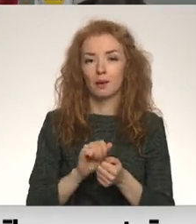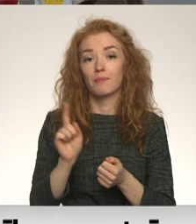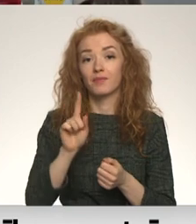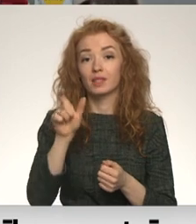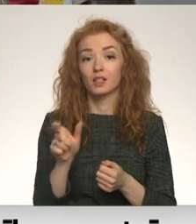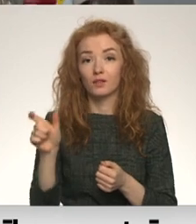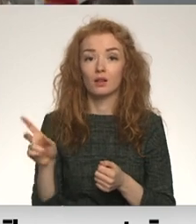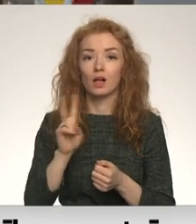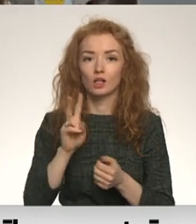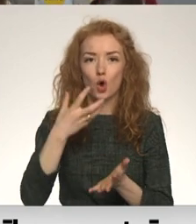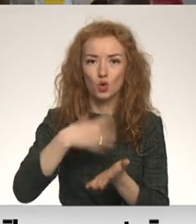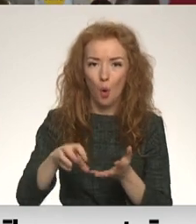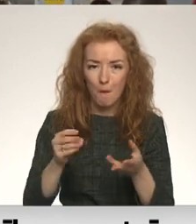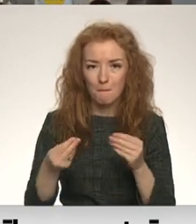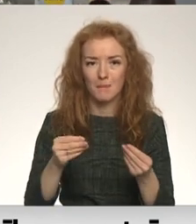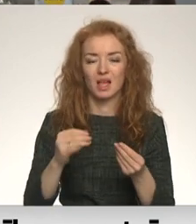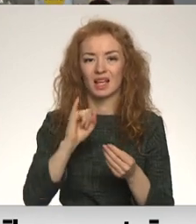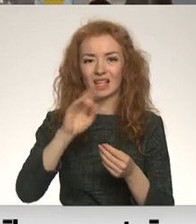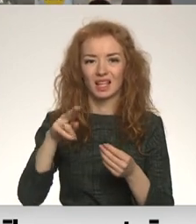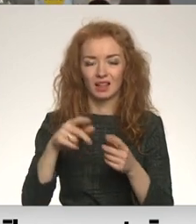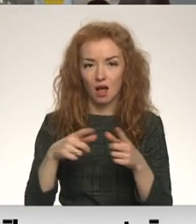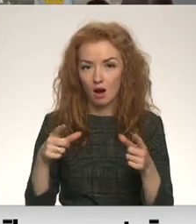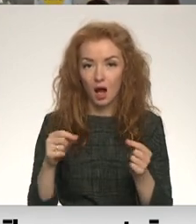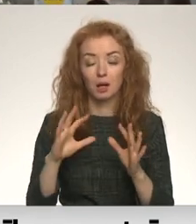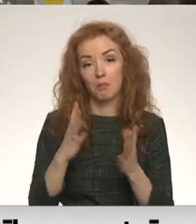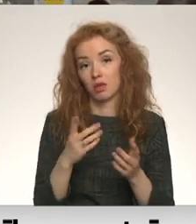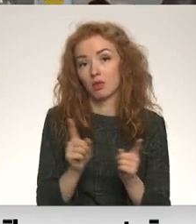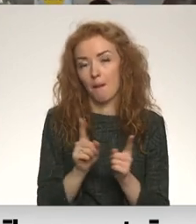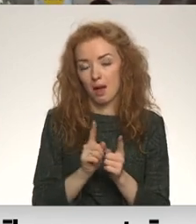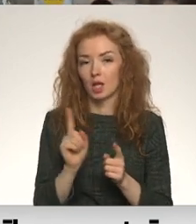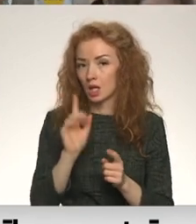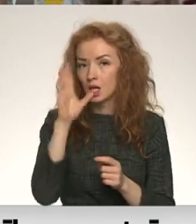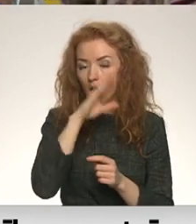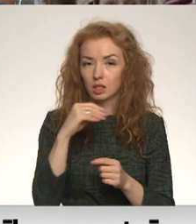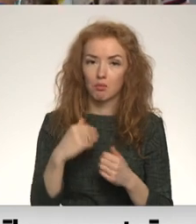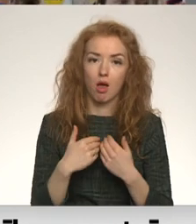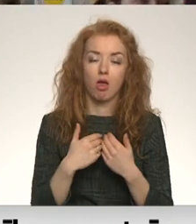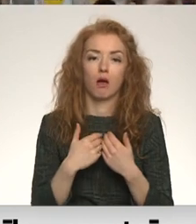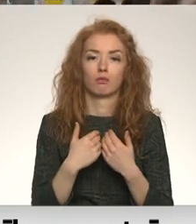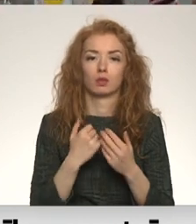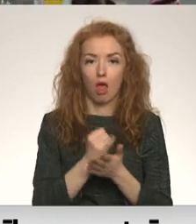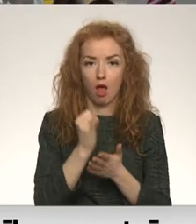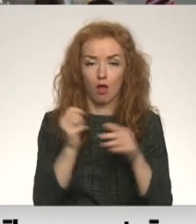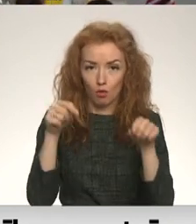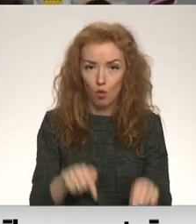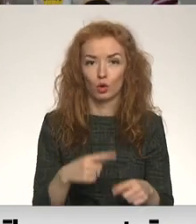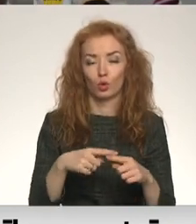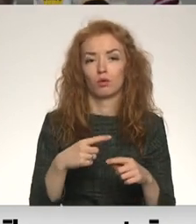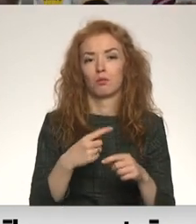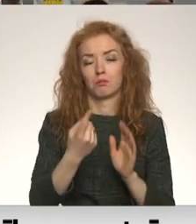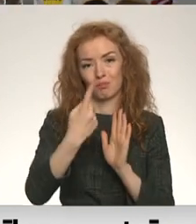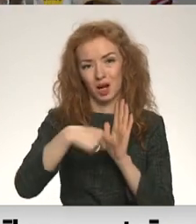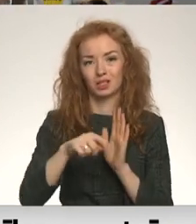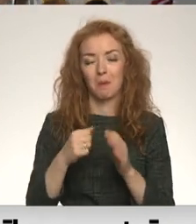kas brauc ar kopijām, ar ID kartēm, bet tas neliedz viņiem šo te iespēju ieceļot un prasīt šo te pabalstus